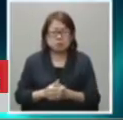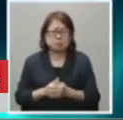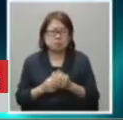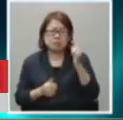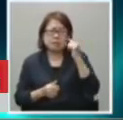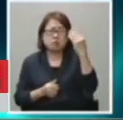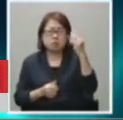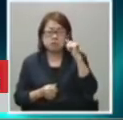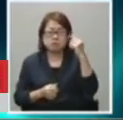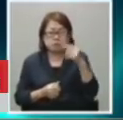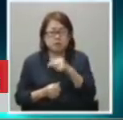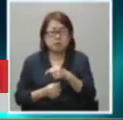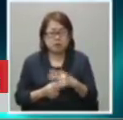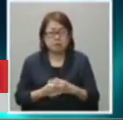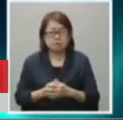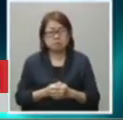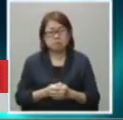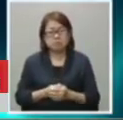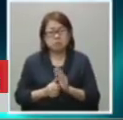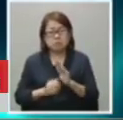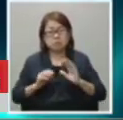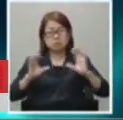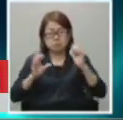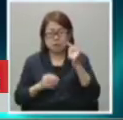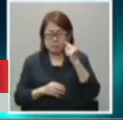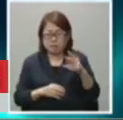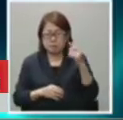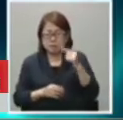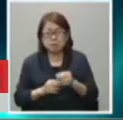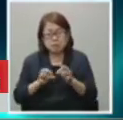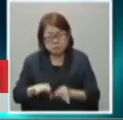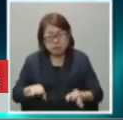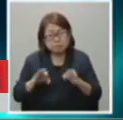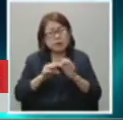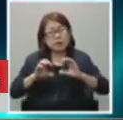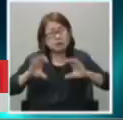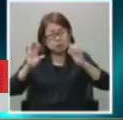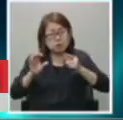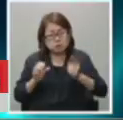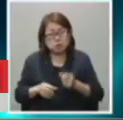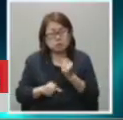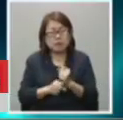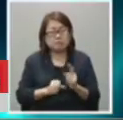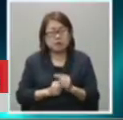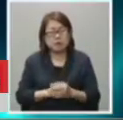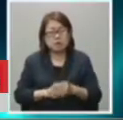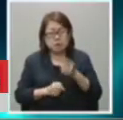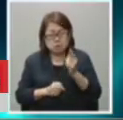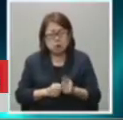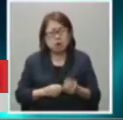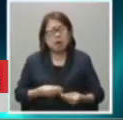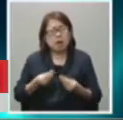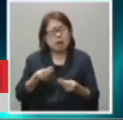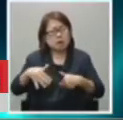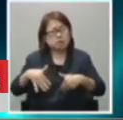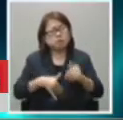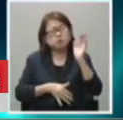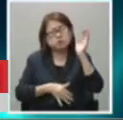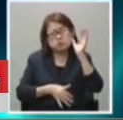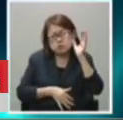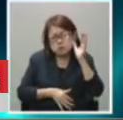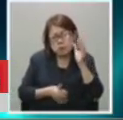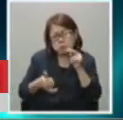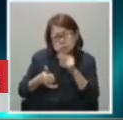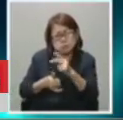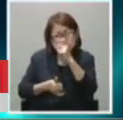านในสิ่งสำคัญภาครัฐที่ต้องทำก็คือการสร้างศรัทธาให้ได้เห็นไหมฮะเมื่อรัฐบาลไม่มีศรัทธา